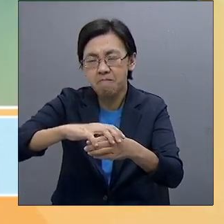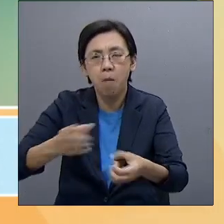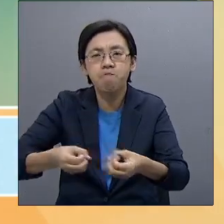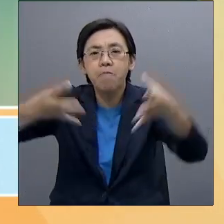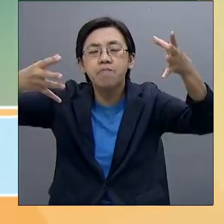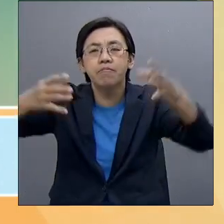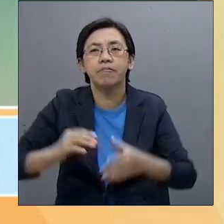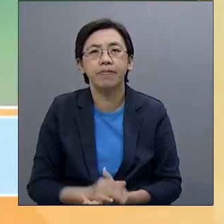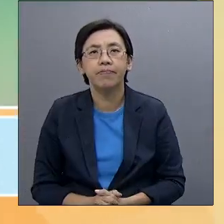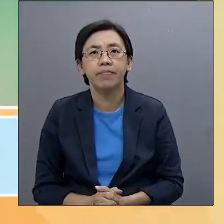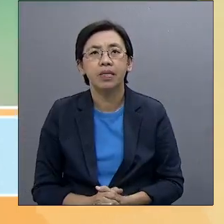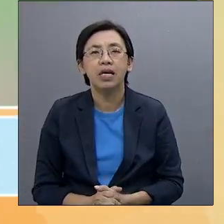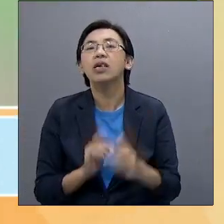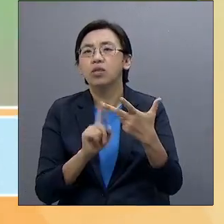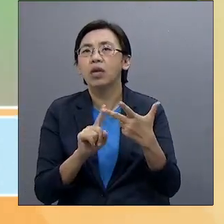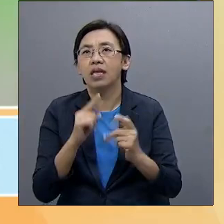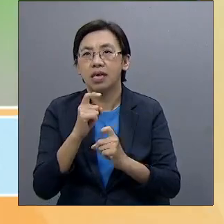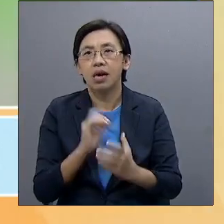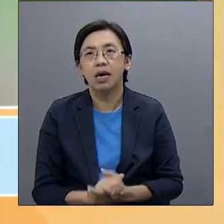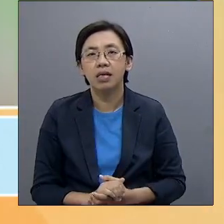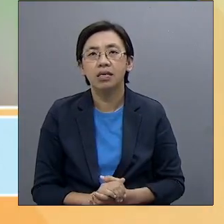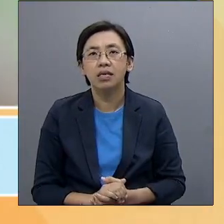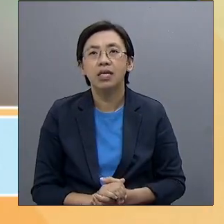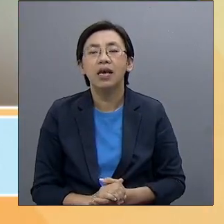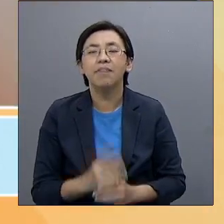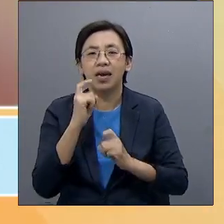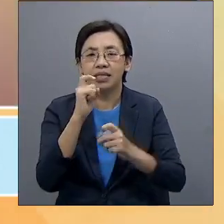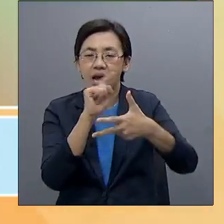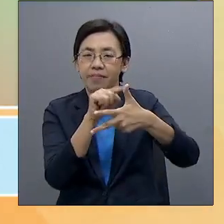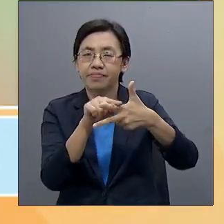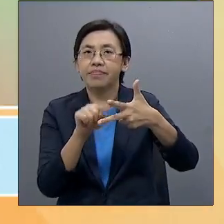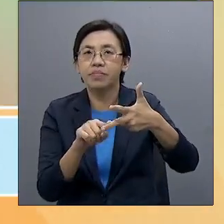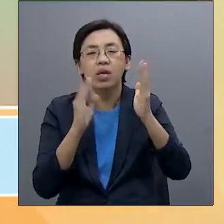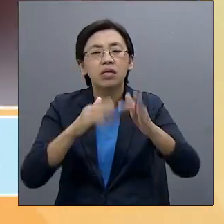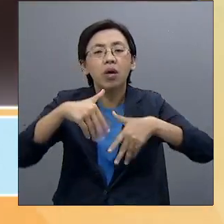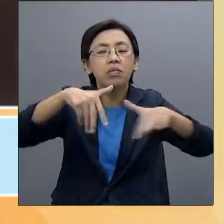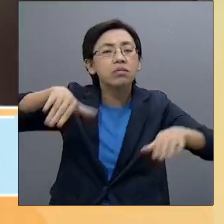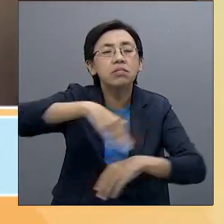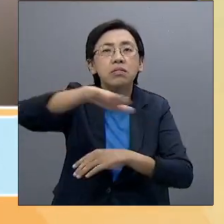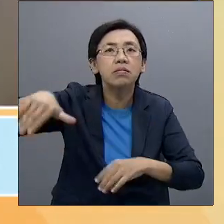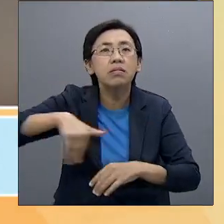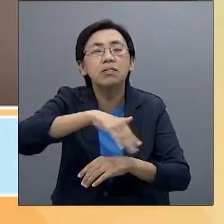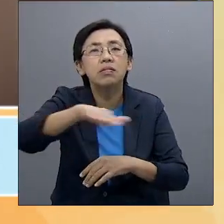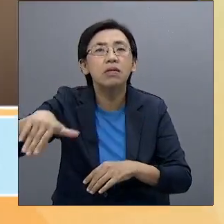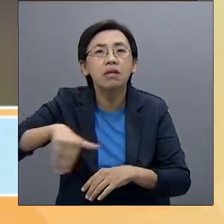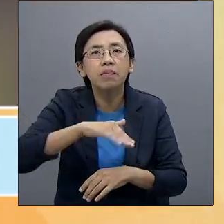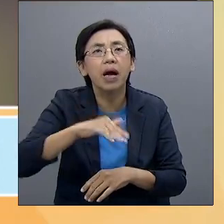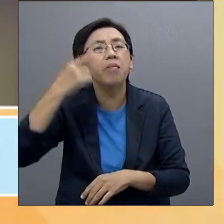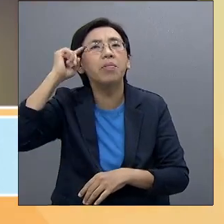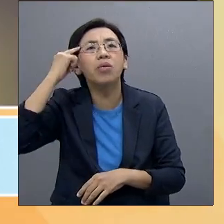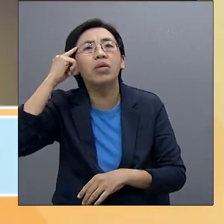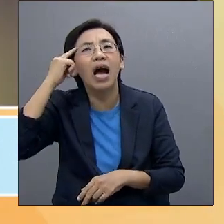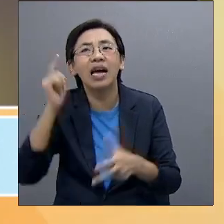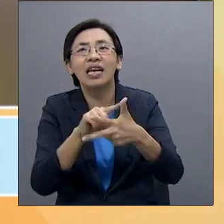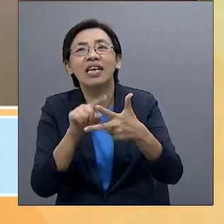ได้ครับใช ่ ครับก็มีอันตรายอยู่ประมาณ3อย่างเนี่ยฮะแต ่ ว่าคนส่วนใหญ่เนี่ยถ้าเป็นผู้บริโภคเนาะก็คงไม่ได้เจออันตรายจ